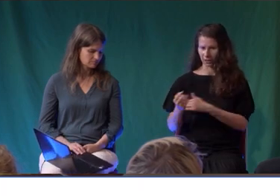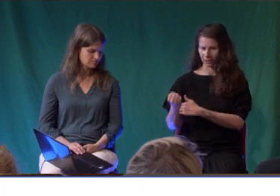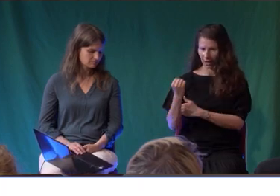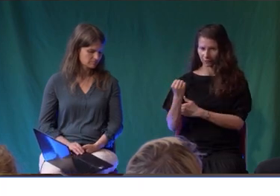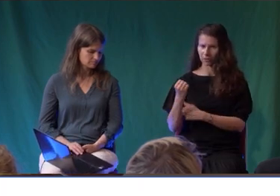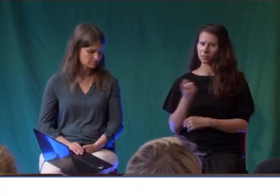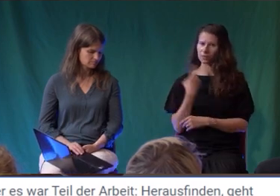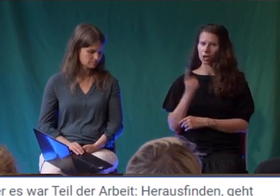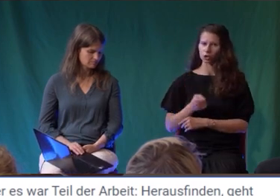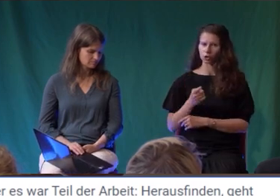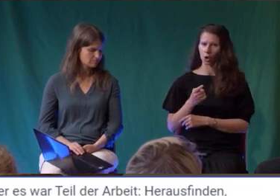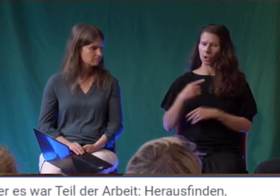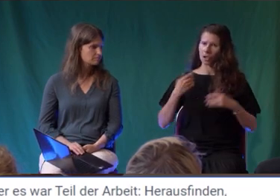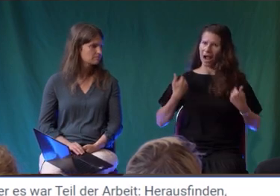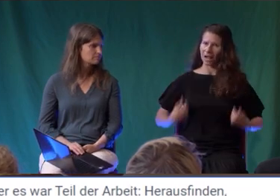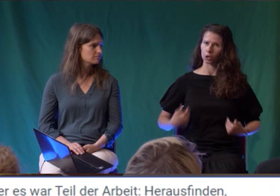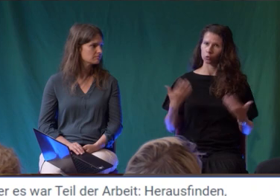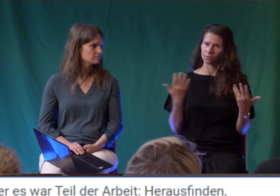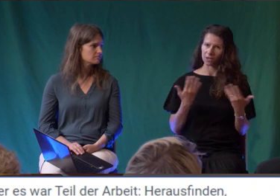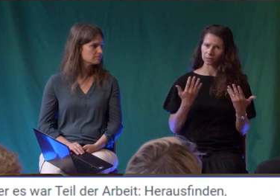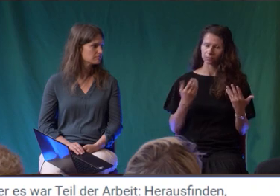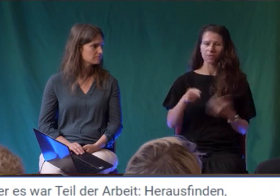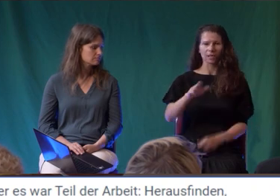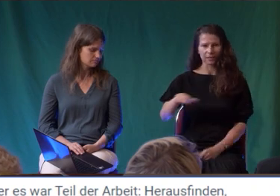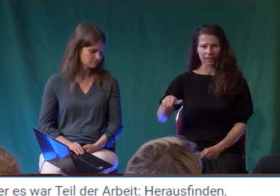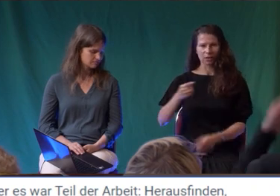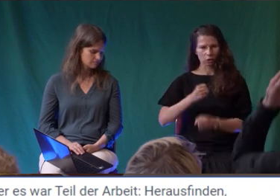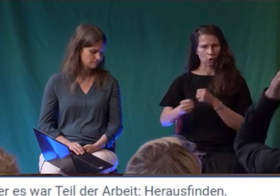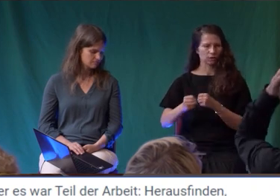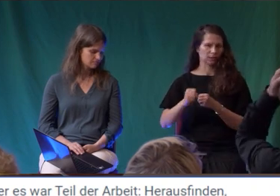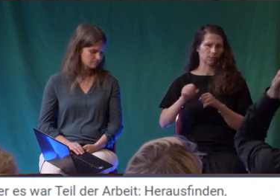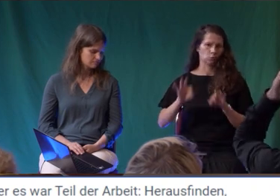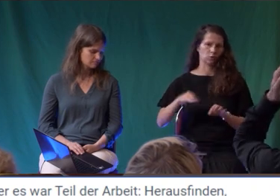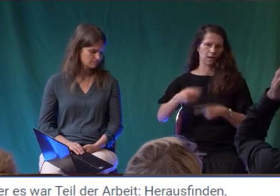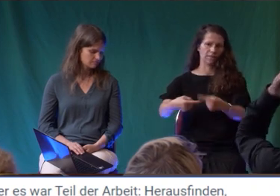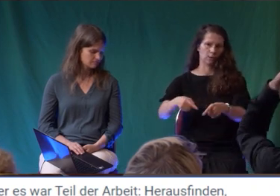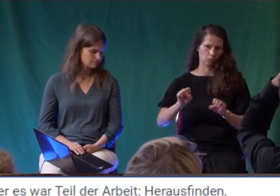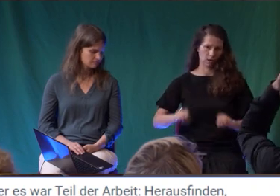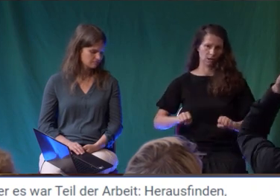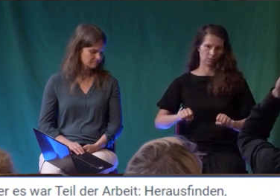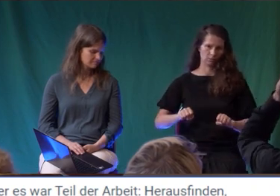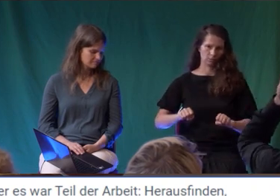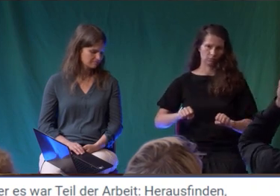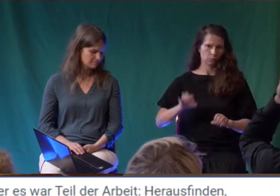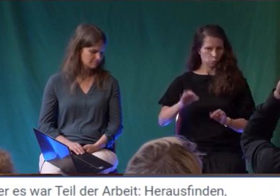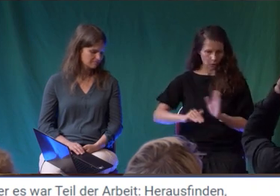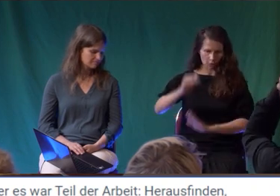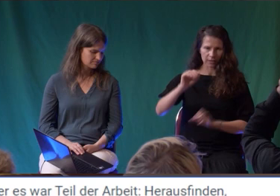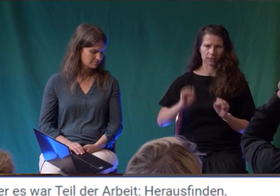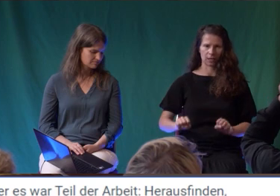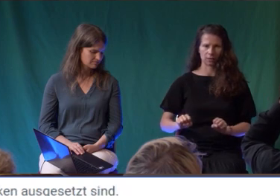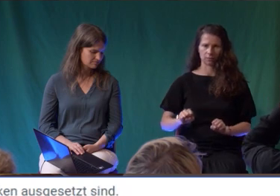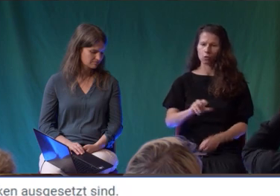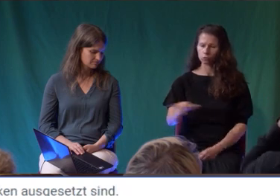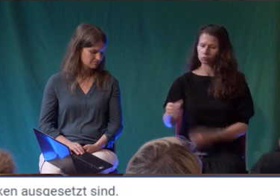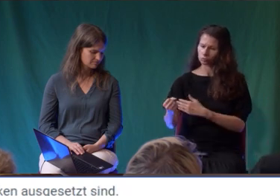Überzeugung mitbringen und das zutrauen dass die Kinder sich gesund und gut entwickeln können und dass sie auch eine eine Stärke haben auch mit